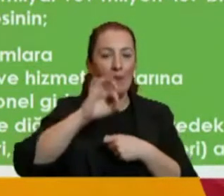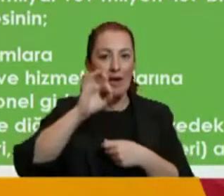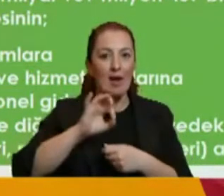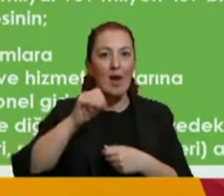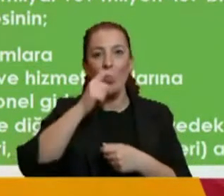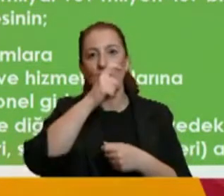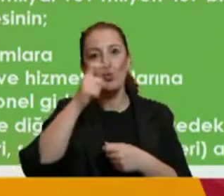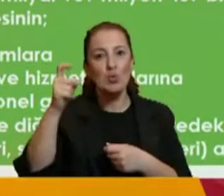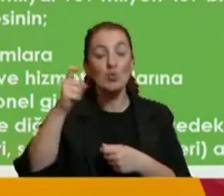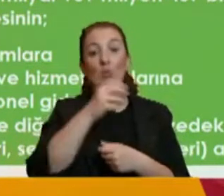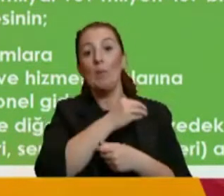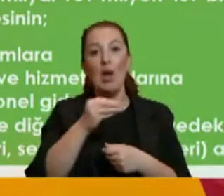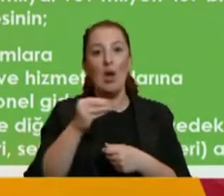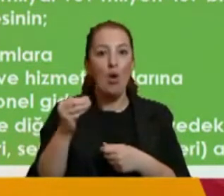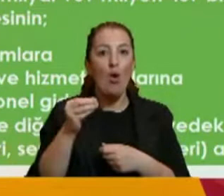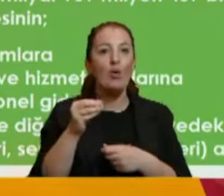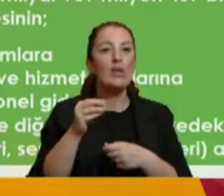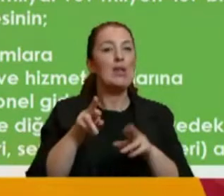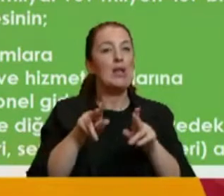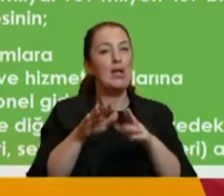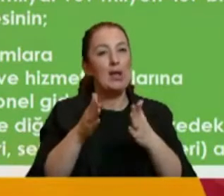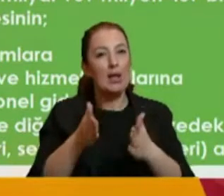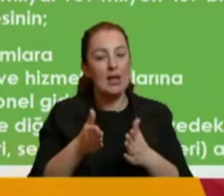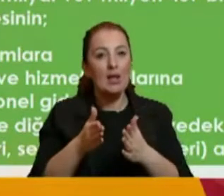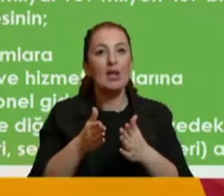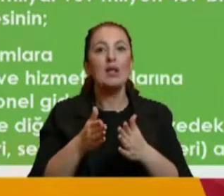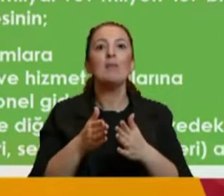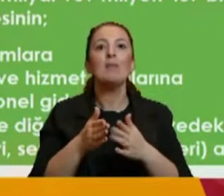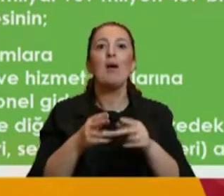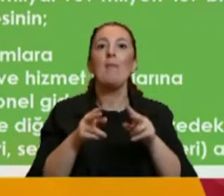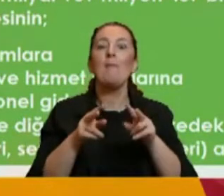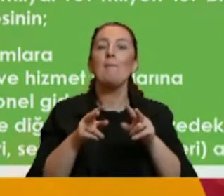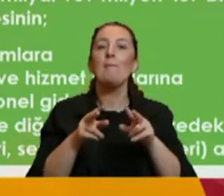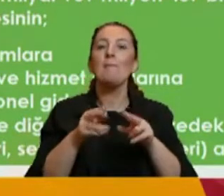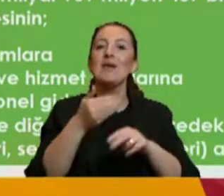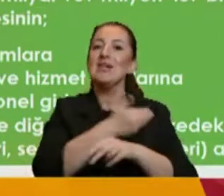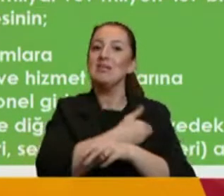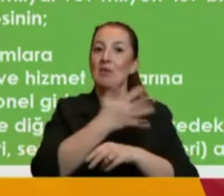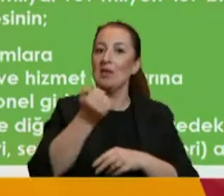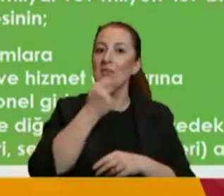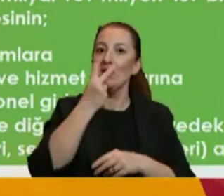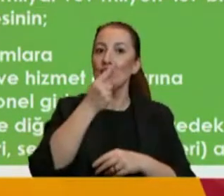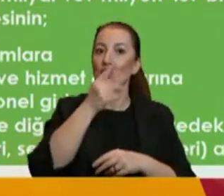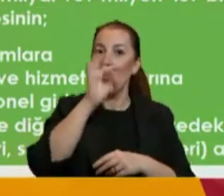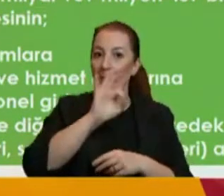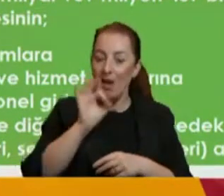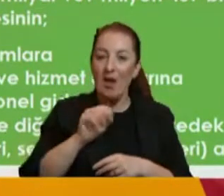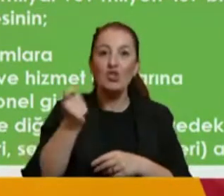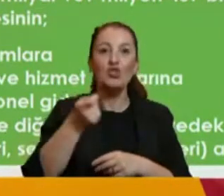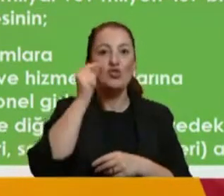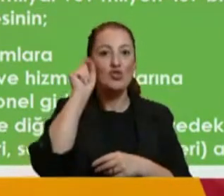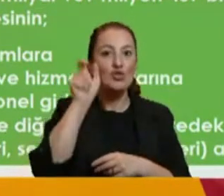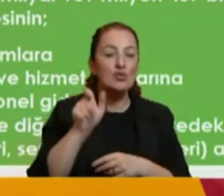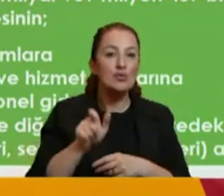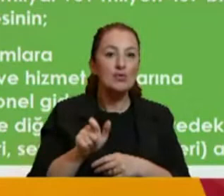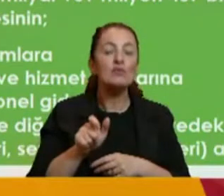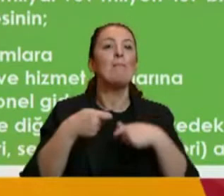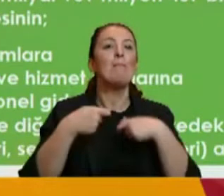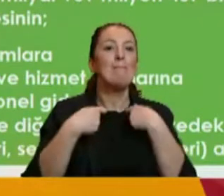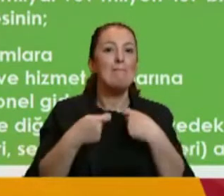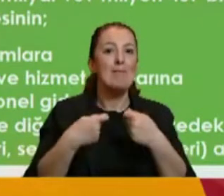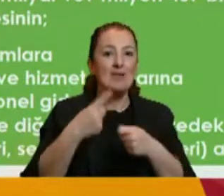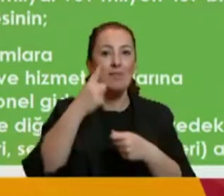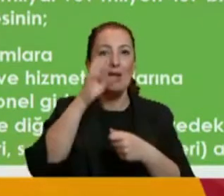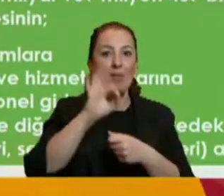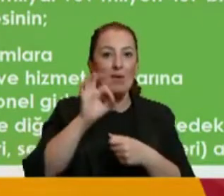900 milyon civarında mal ve hizmet alımları 2,5 milyar personel giderleri